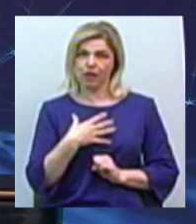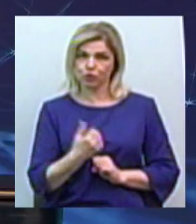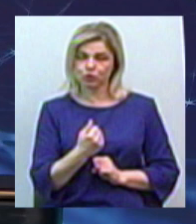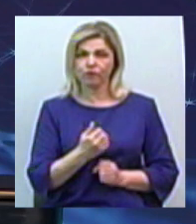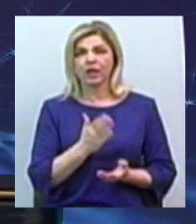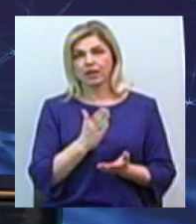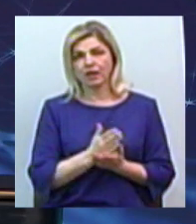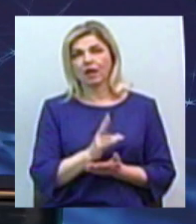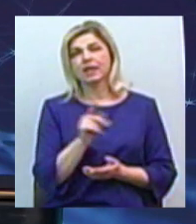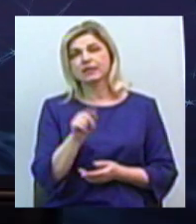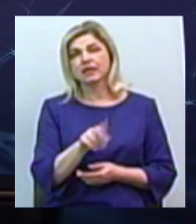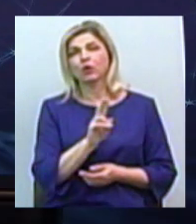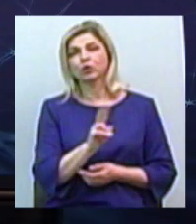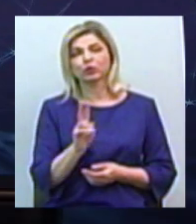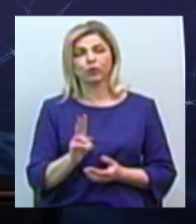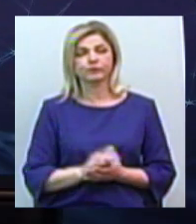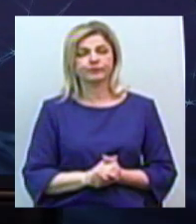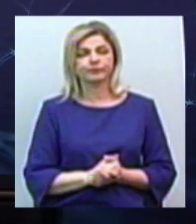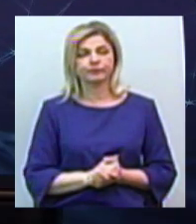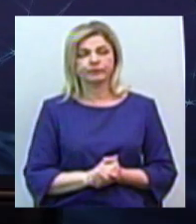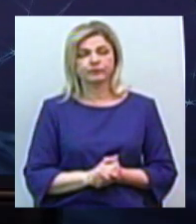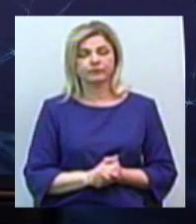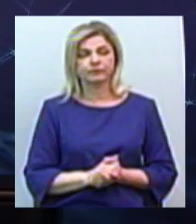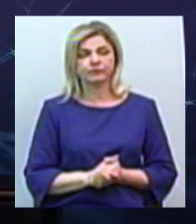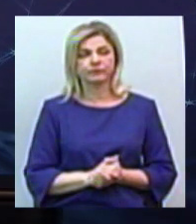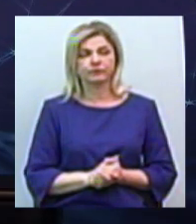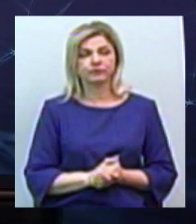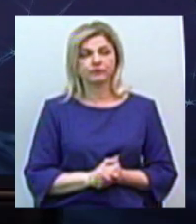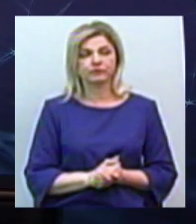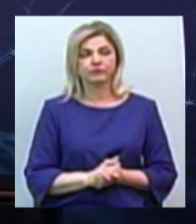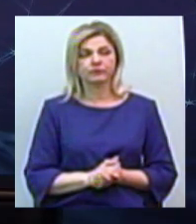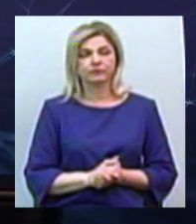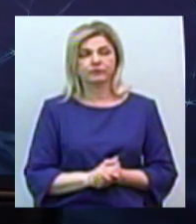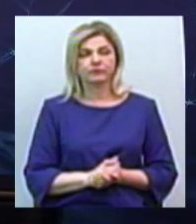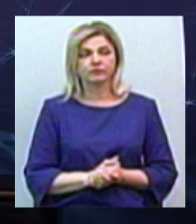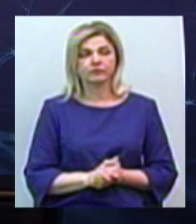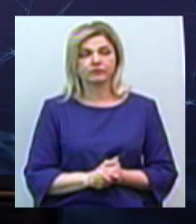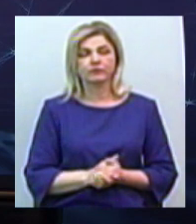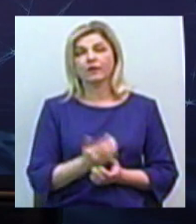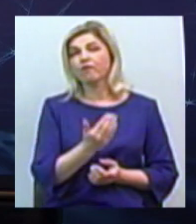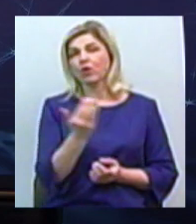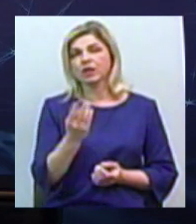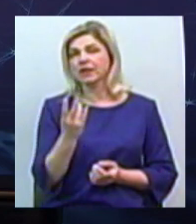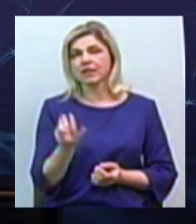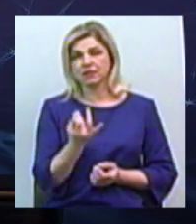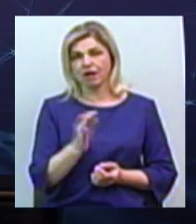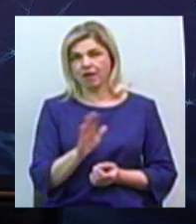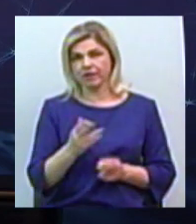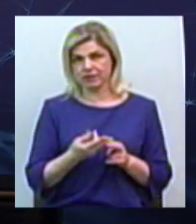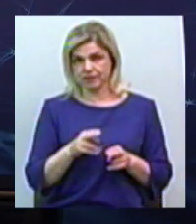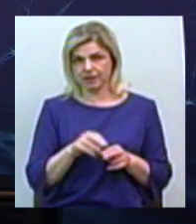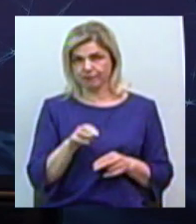є ті, які, в принципі, ну, їм, так би мовити, вони не цікавляться цим.